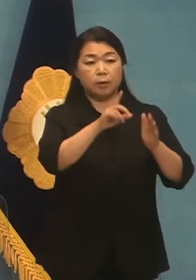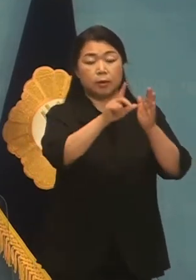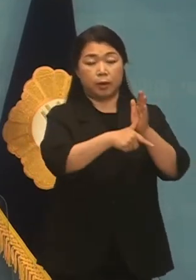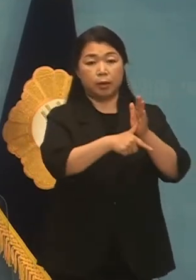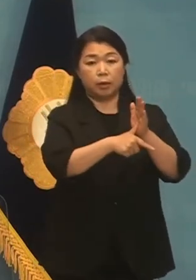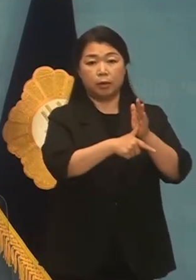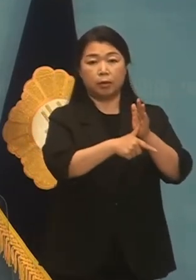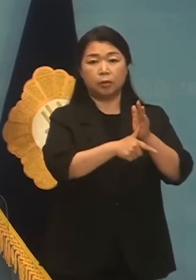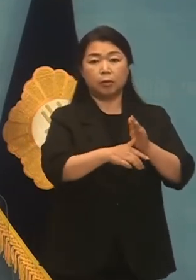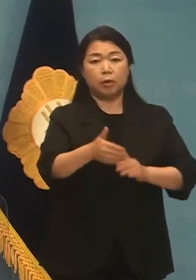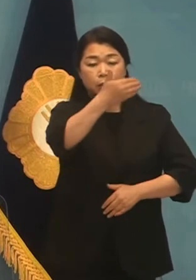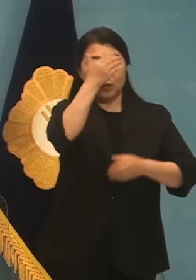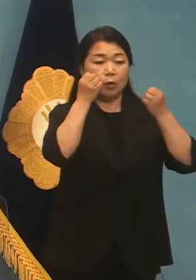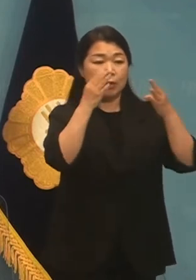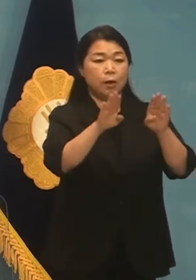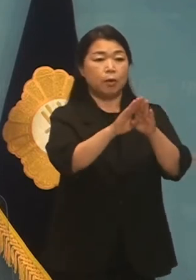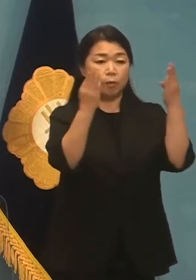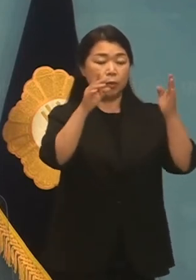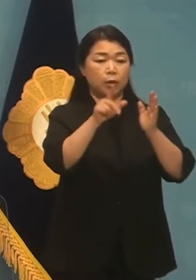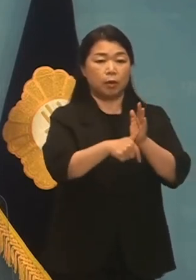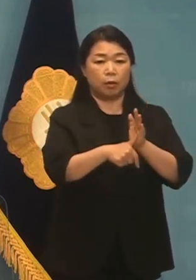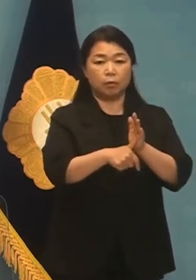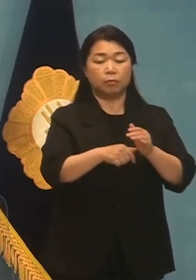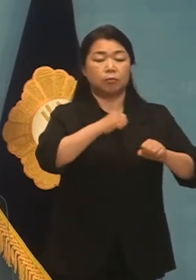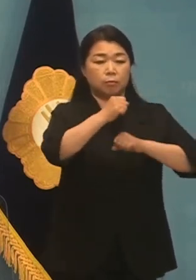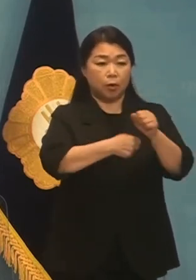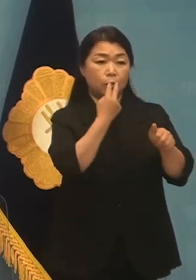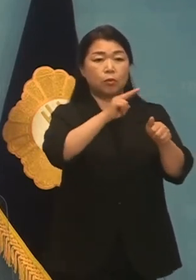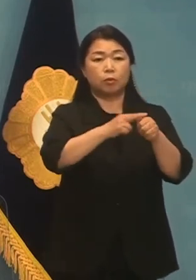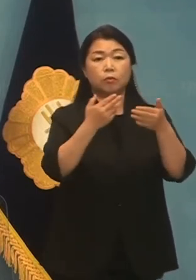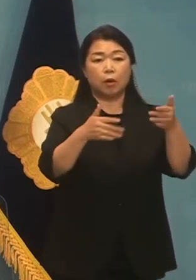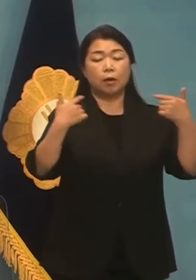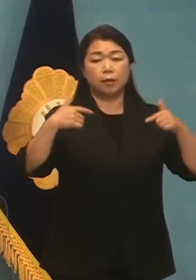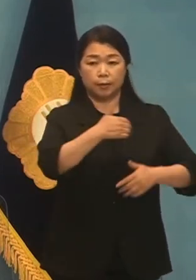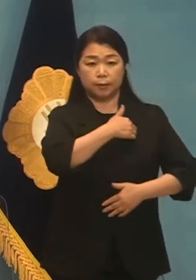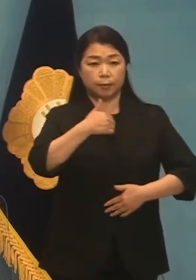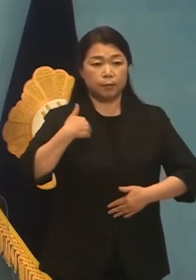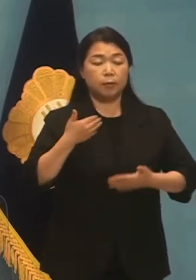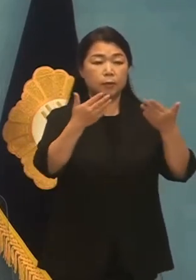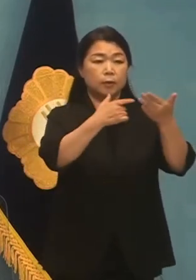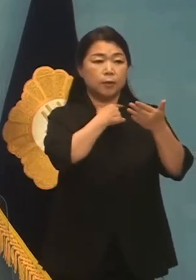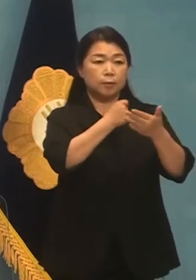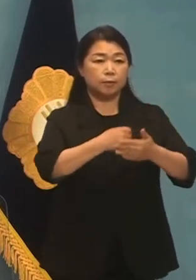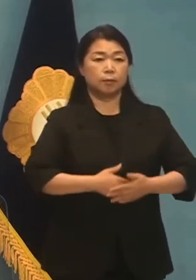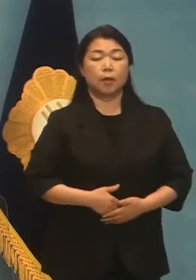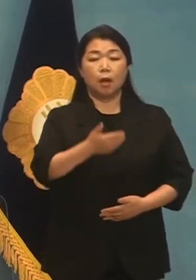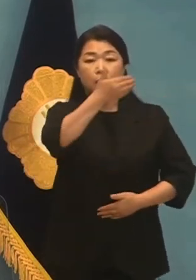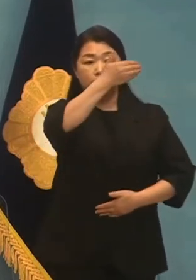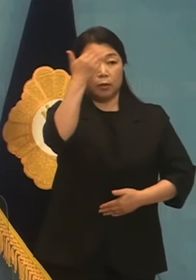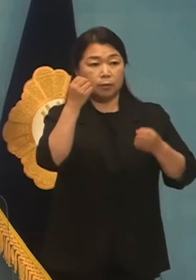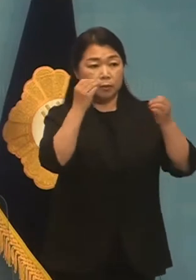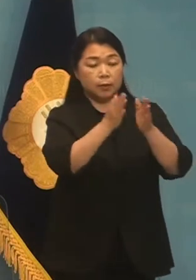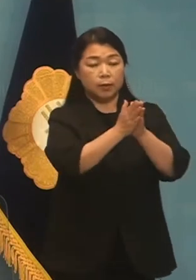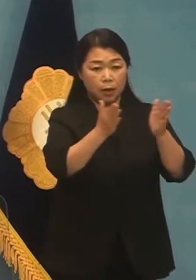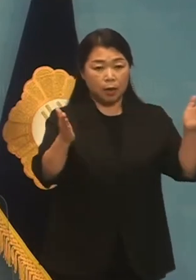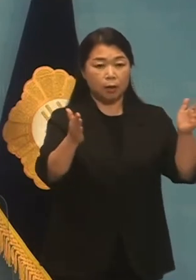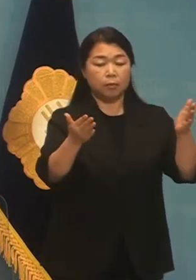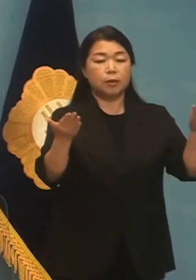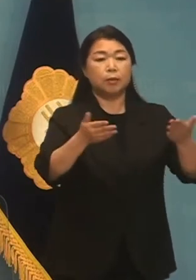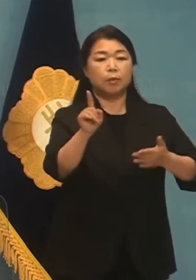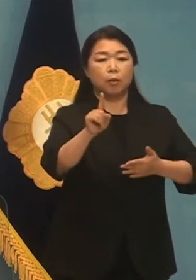있는 청년 창업에 자유롭게 도전하고 언제나 당당하게 하고 싶습니다. 청년 스타트업은 새로운